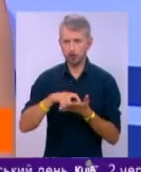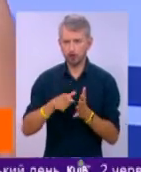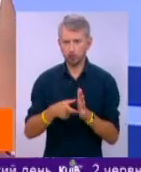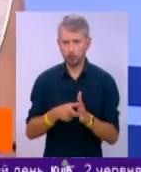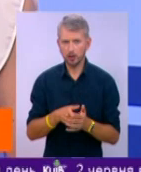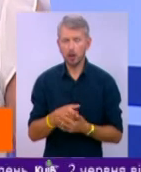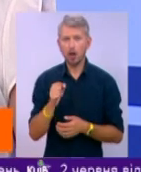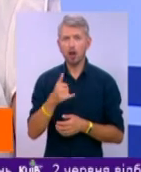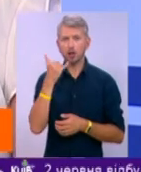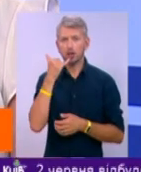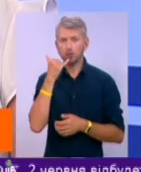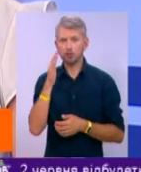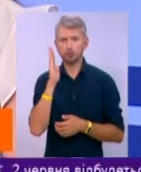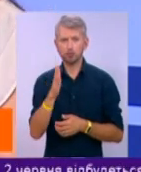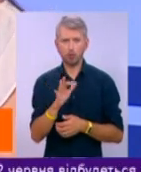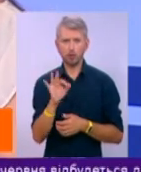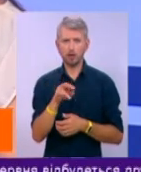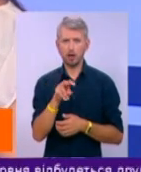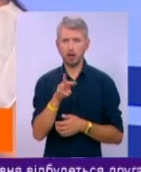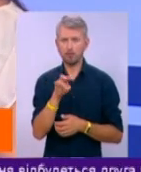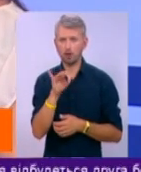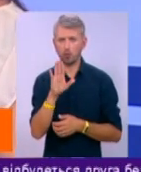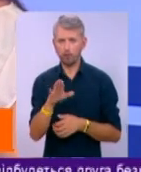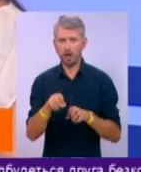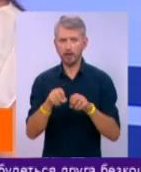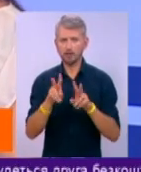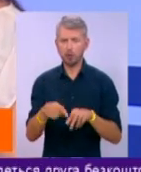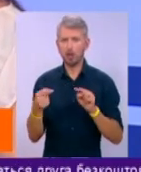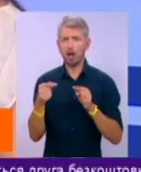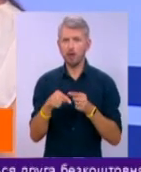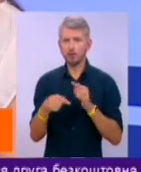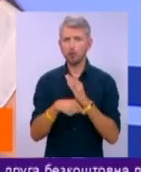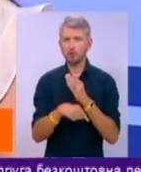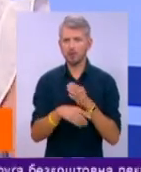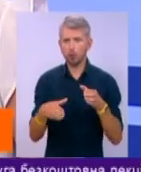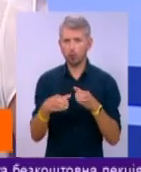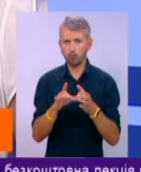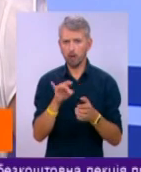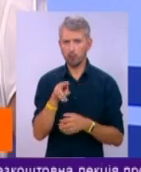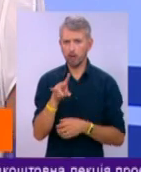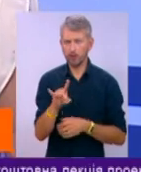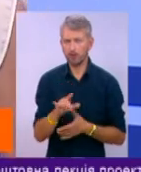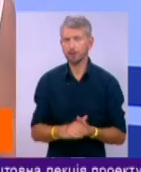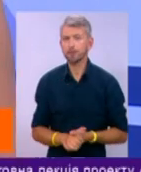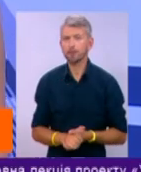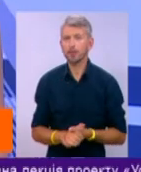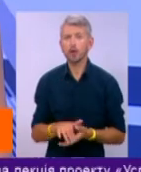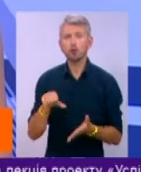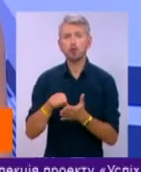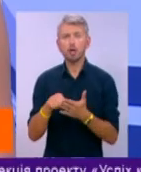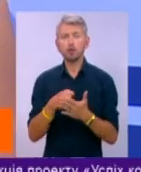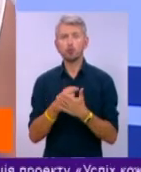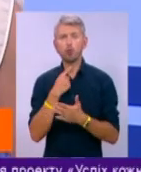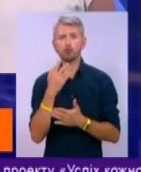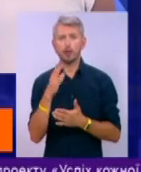А телефоном до нас включиться Олександр Лємінов, експерт антикорупційної групи реанімаційного пакету реформ. Долучайтеся до голосування